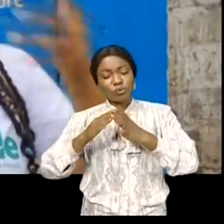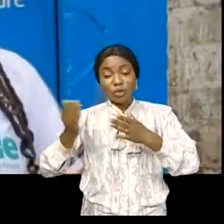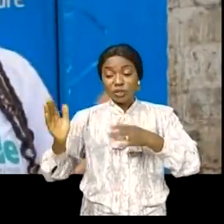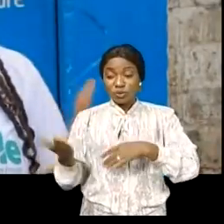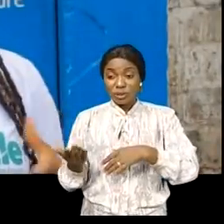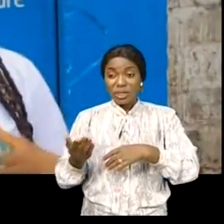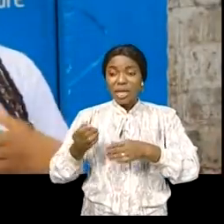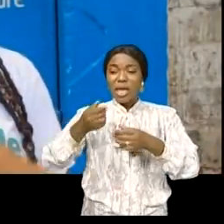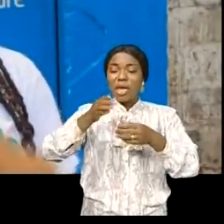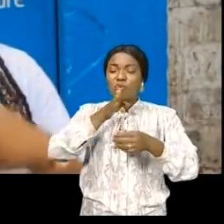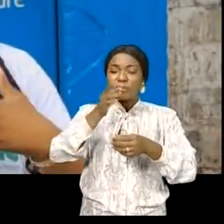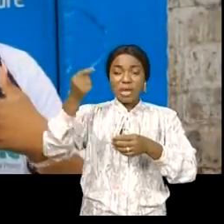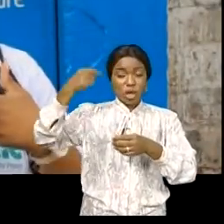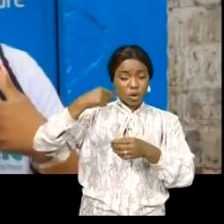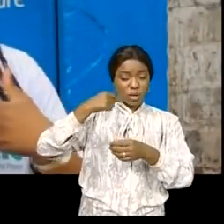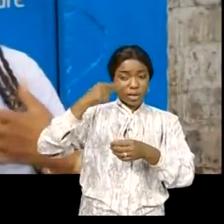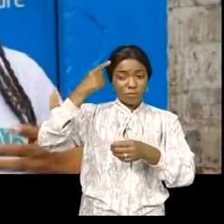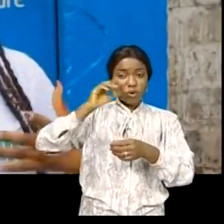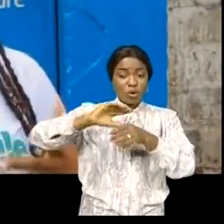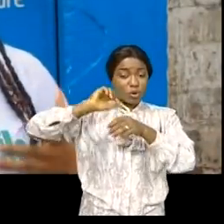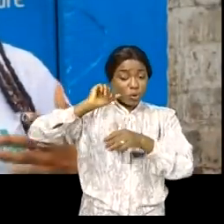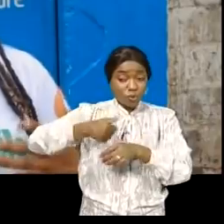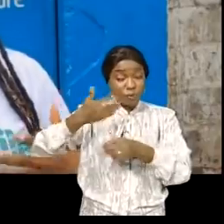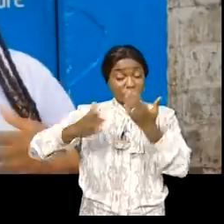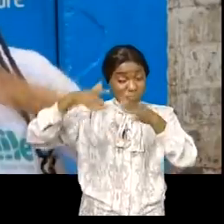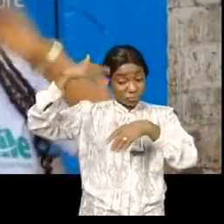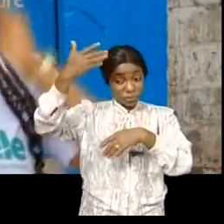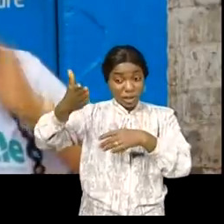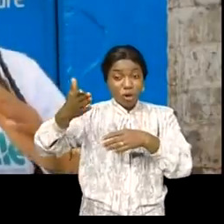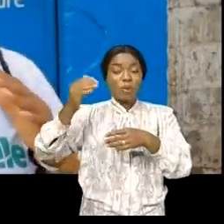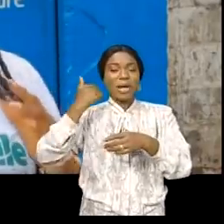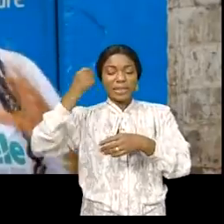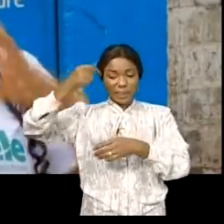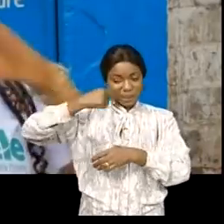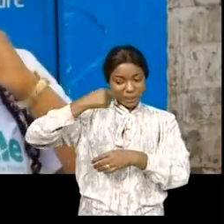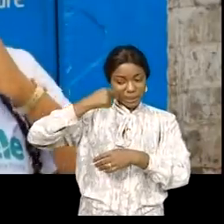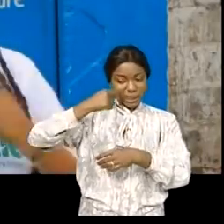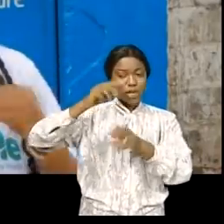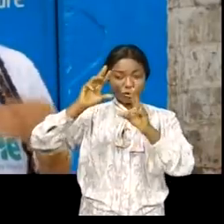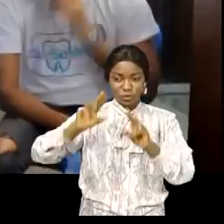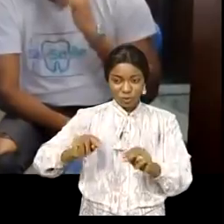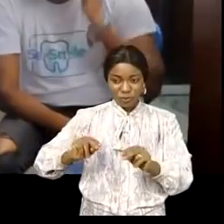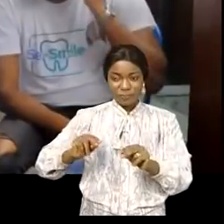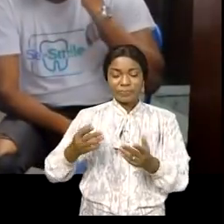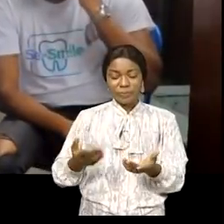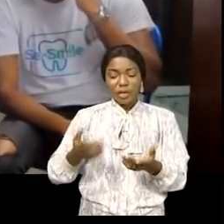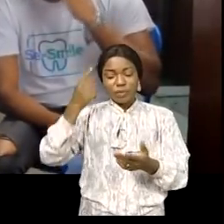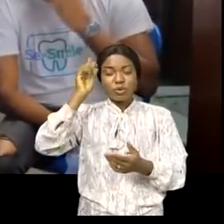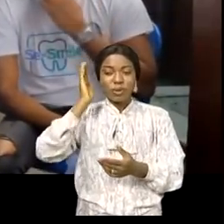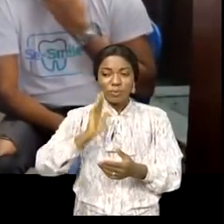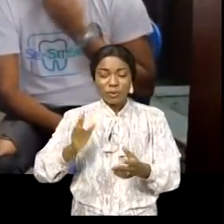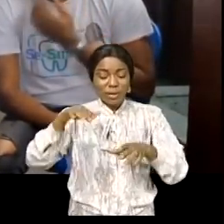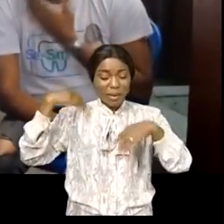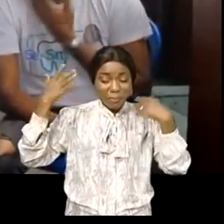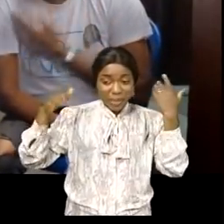des bactéries qui feront en sorte que demain ou après-demain, qu'il y ait des caries, qu'il y ait certaines maladies qui peuvent s'installer. Pour une bonne mise en